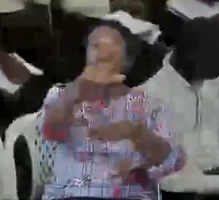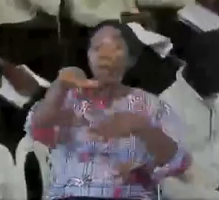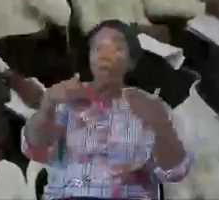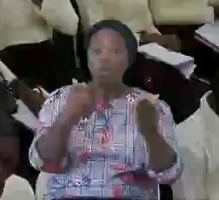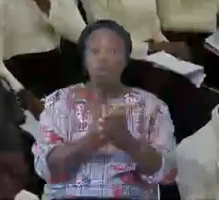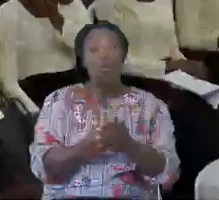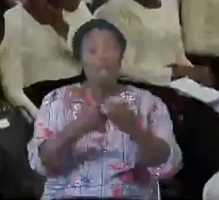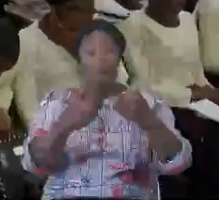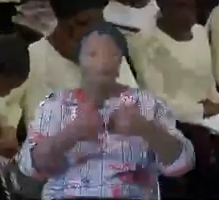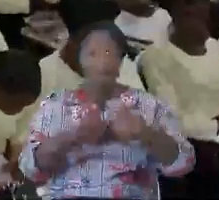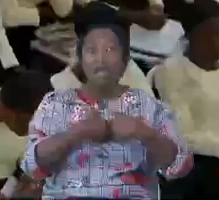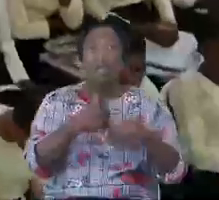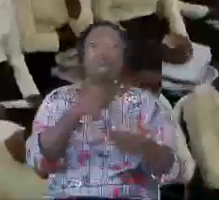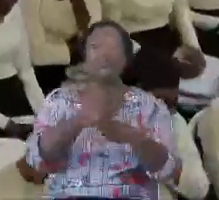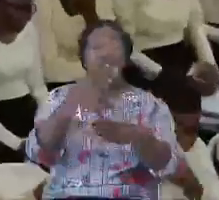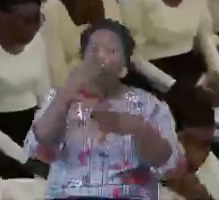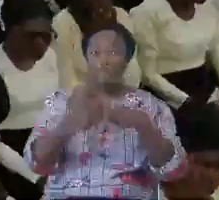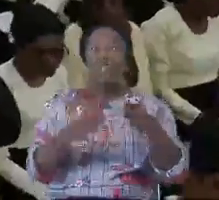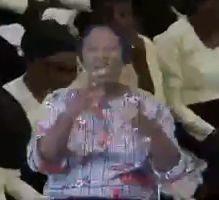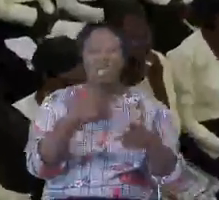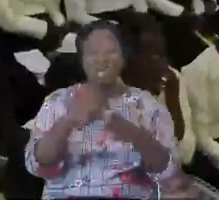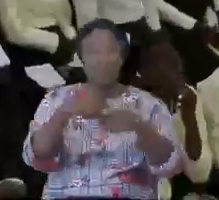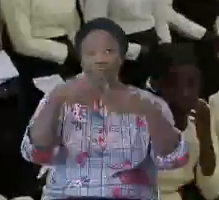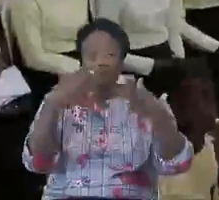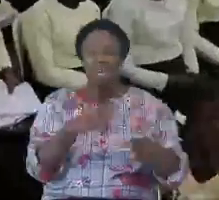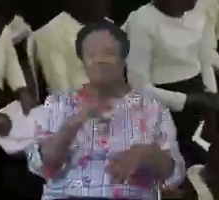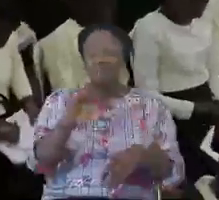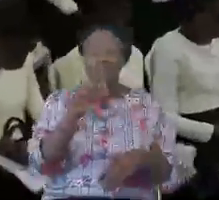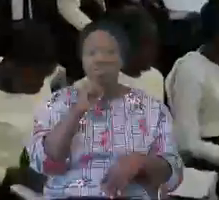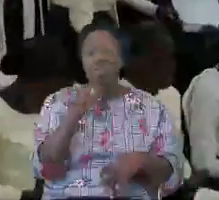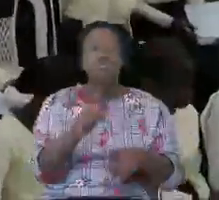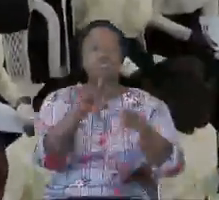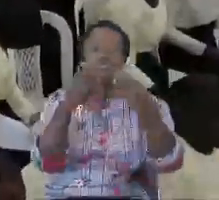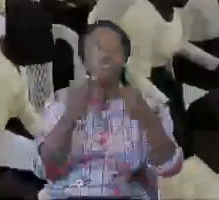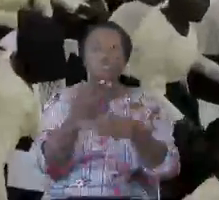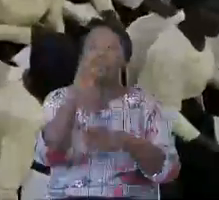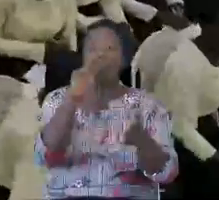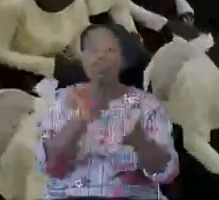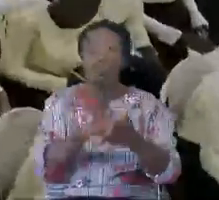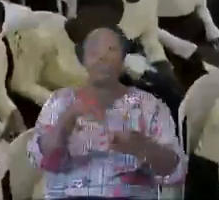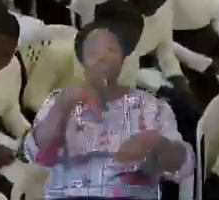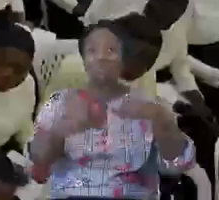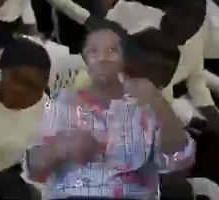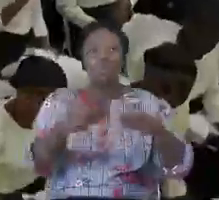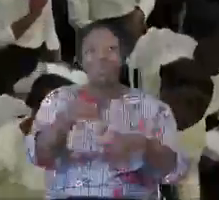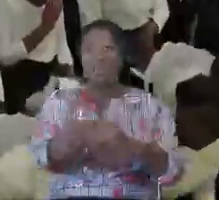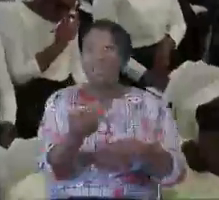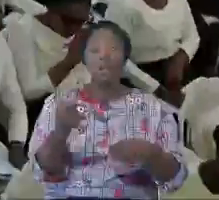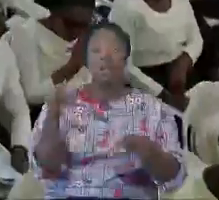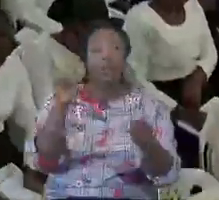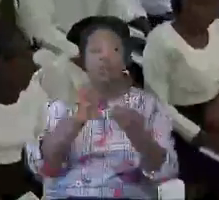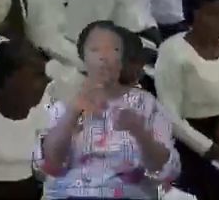sur terre. Et le jugement dans l'éternité. Tout est accompli. Et terminé.